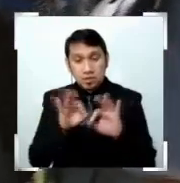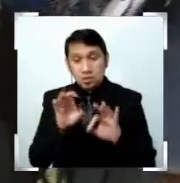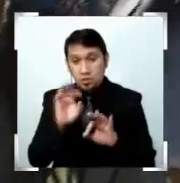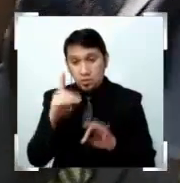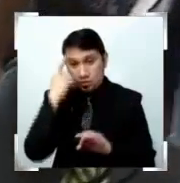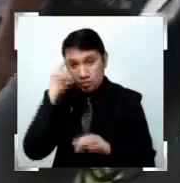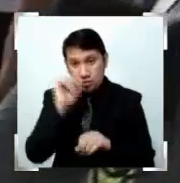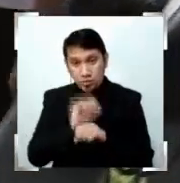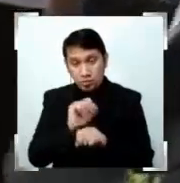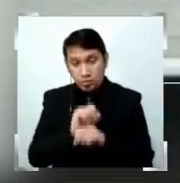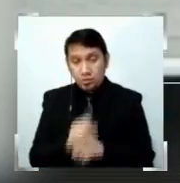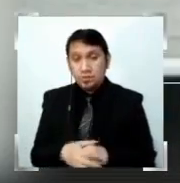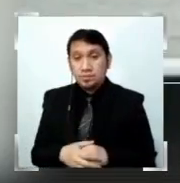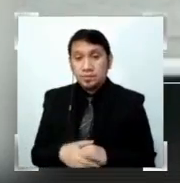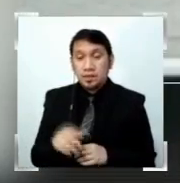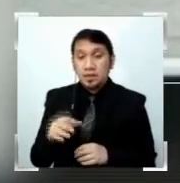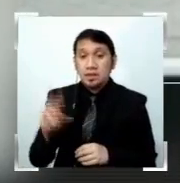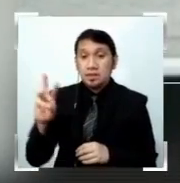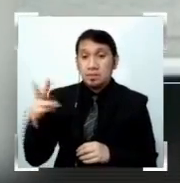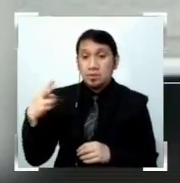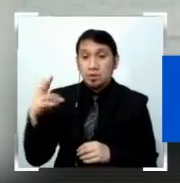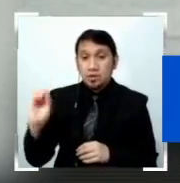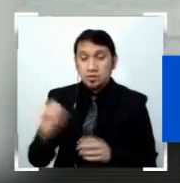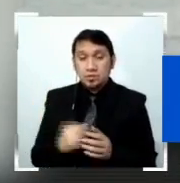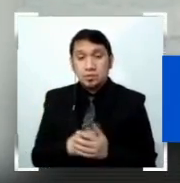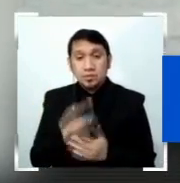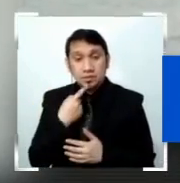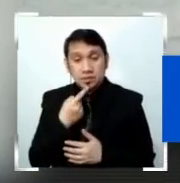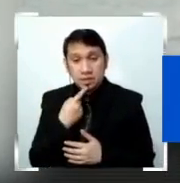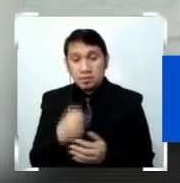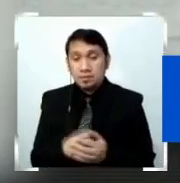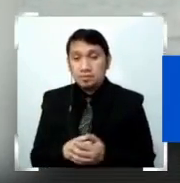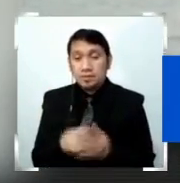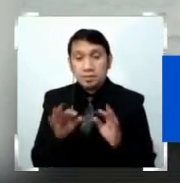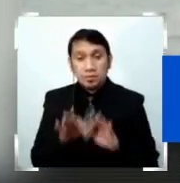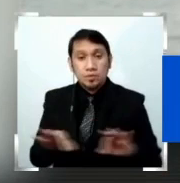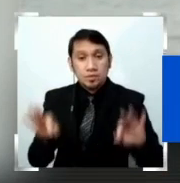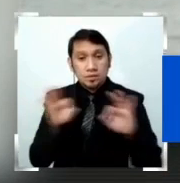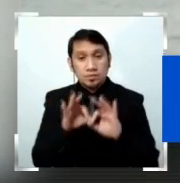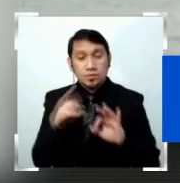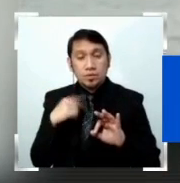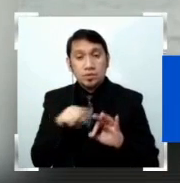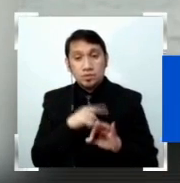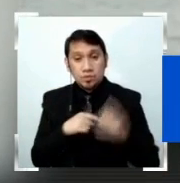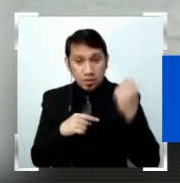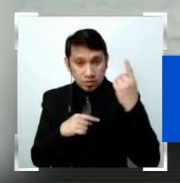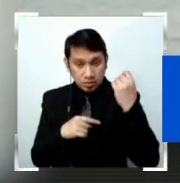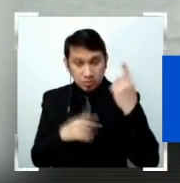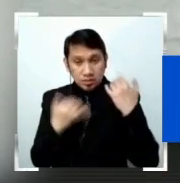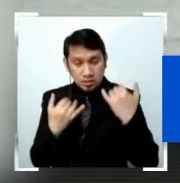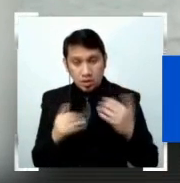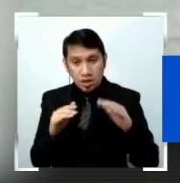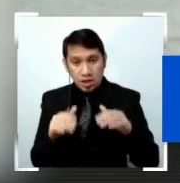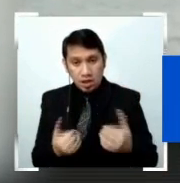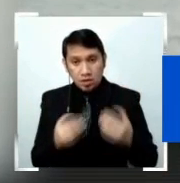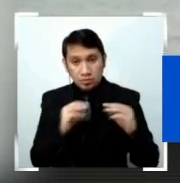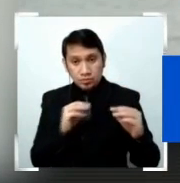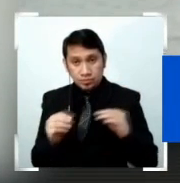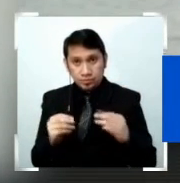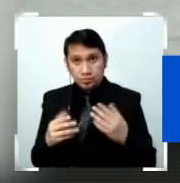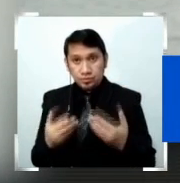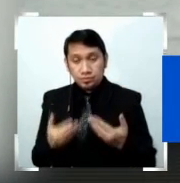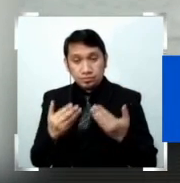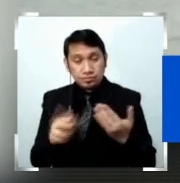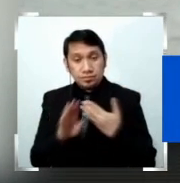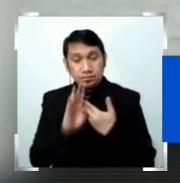sa WHO, it is important to understand that we are trying to manage and bring back as